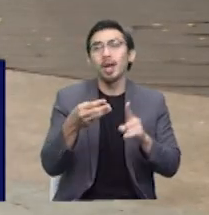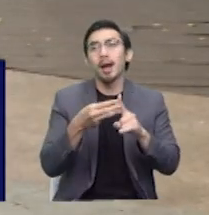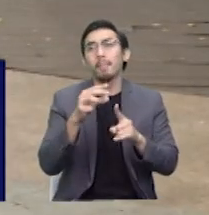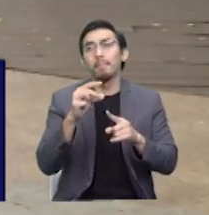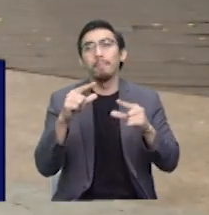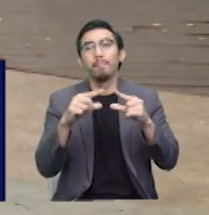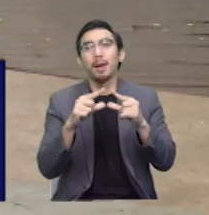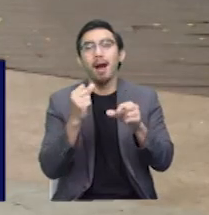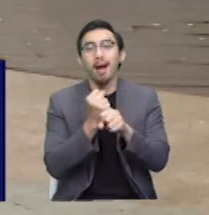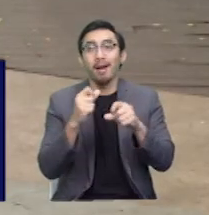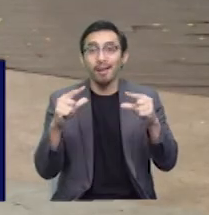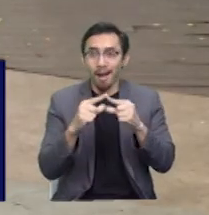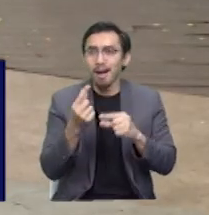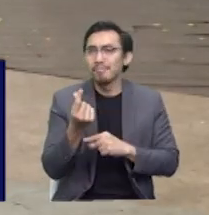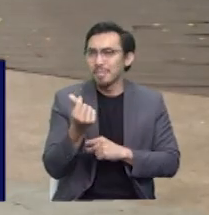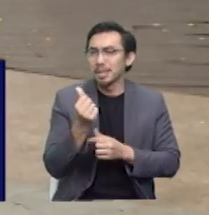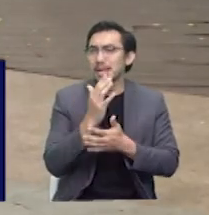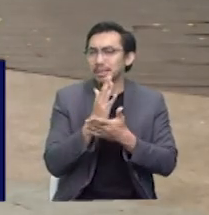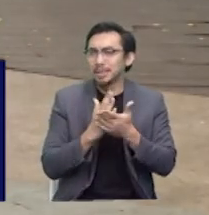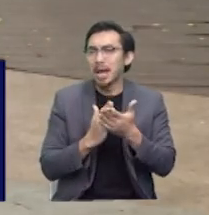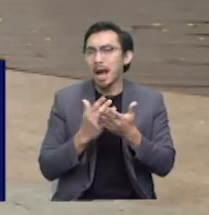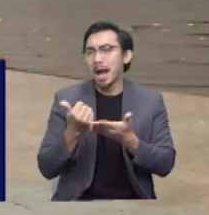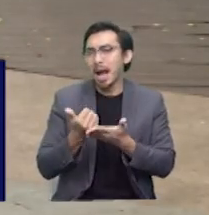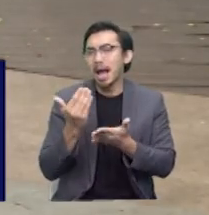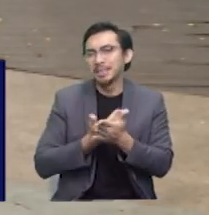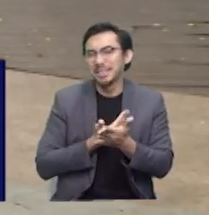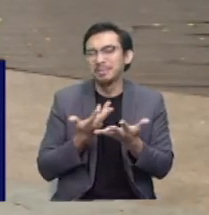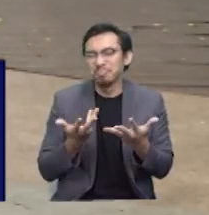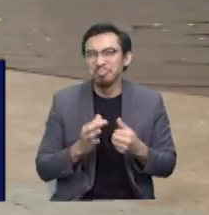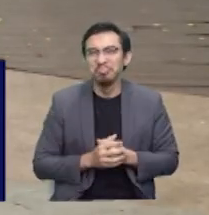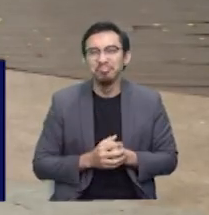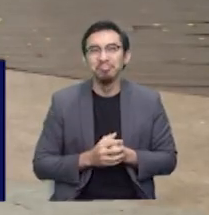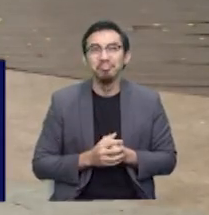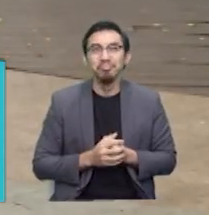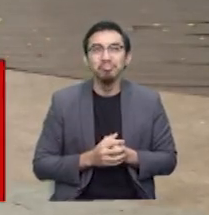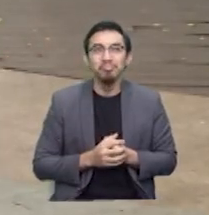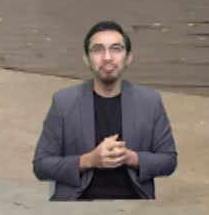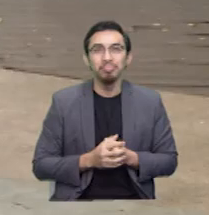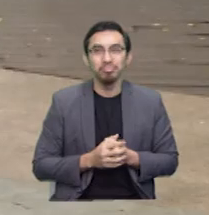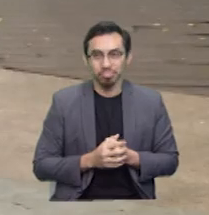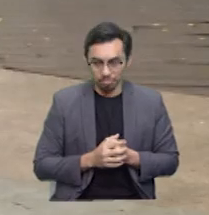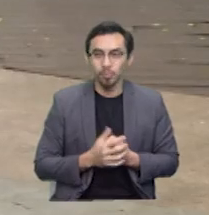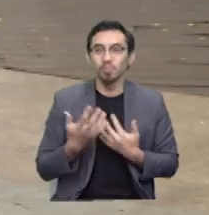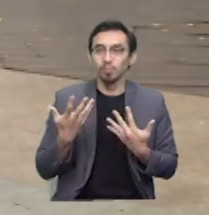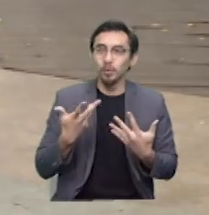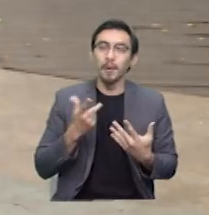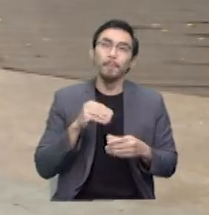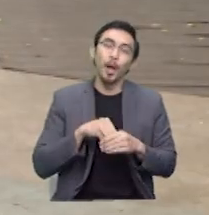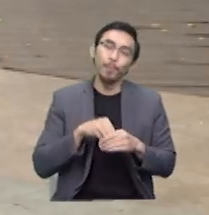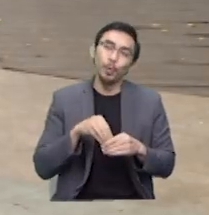Setengah gaji. Iya. Oke, itu sudah dipersiapkan jauh-jauh hari, nabung apa? Udah dipersiapkan jauh-jauh hari, udah nabung juga.